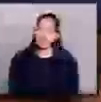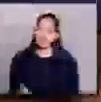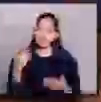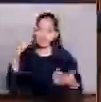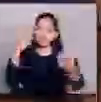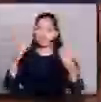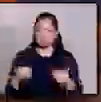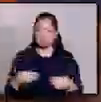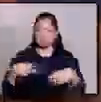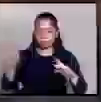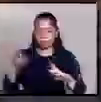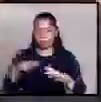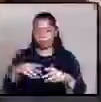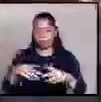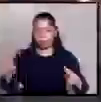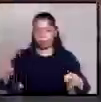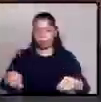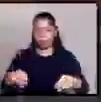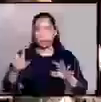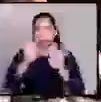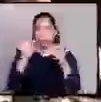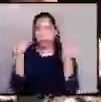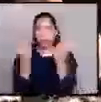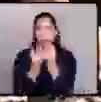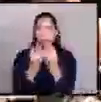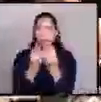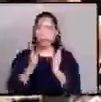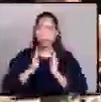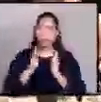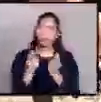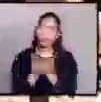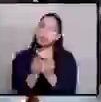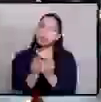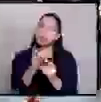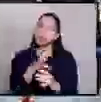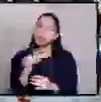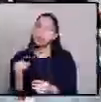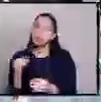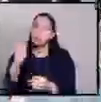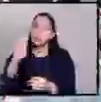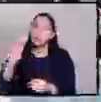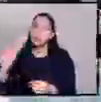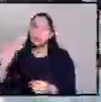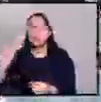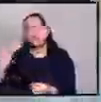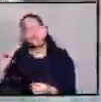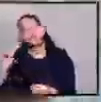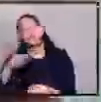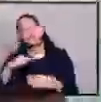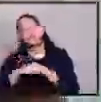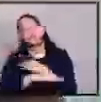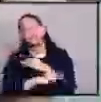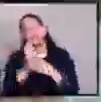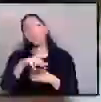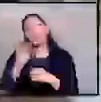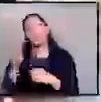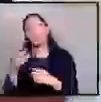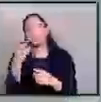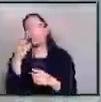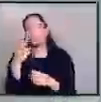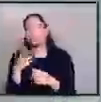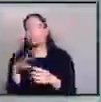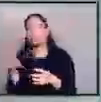Kanya-kanyang latag ng karton at banig ang bawat pamilya at magbabarkada sa binansagang Baseco Beach sa Maynila. Dito raw nila